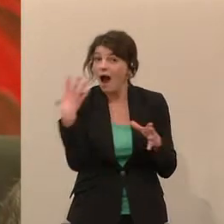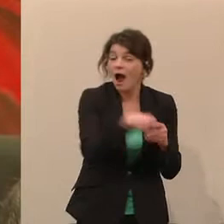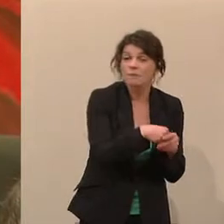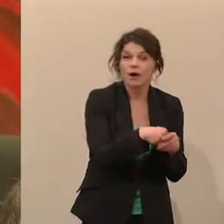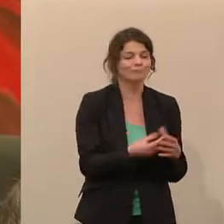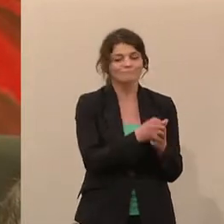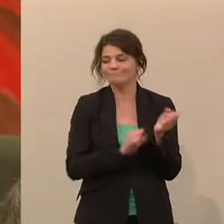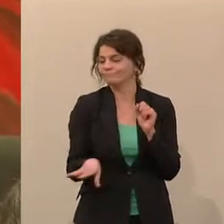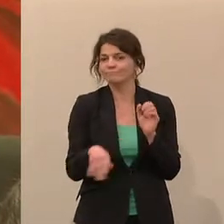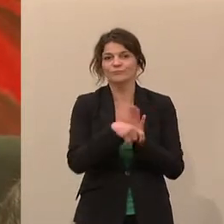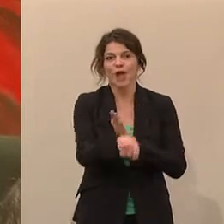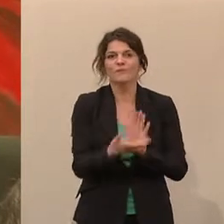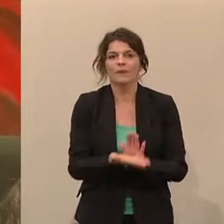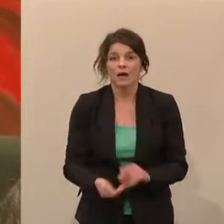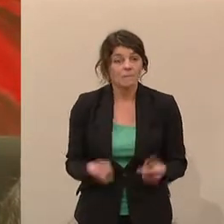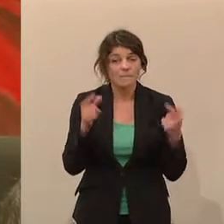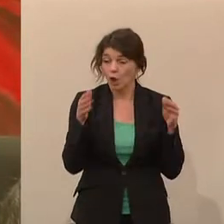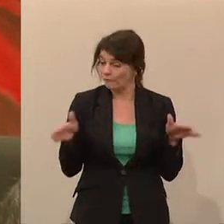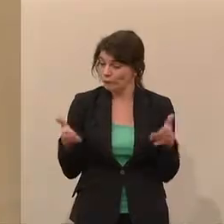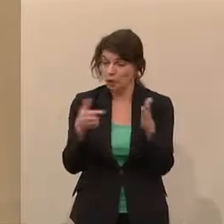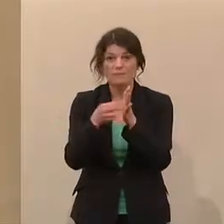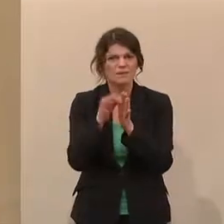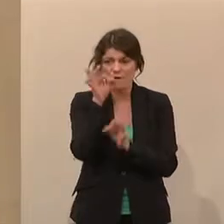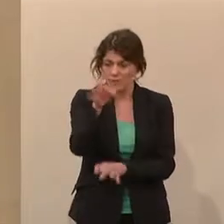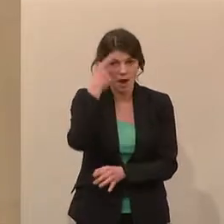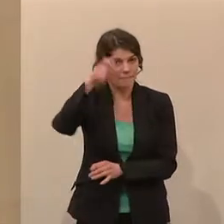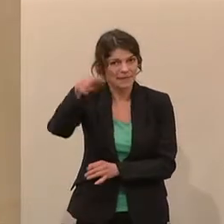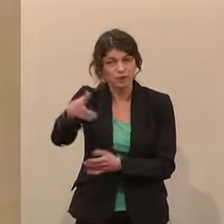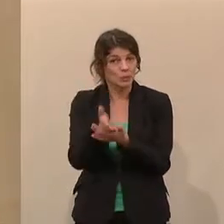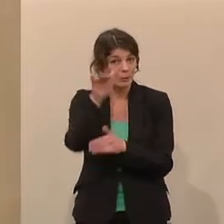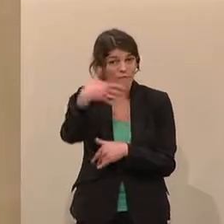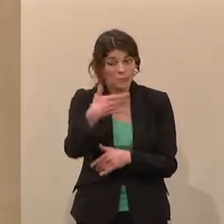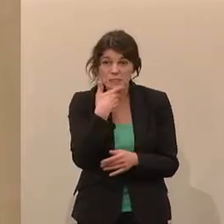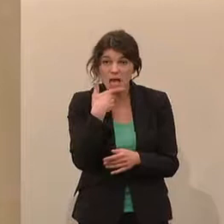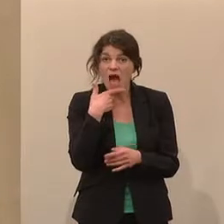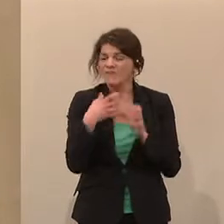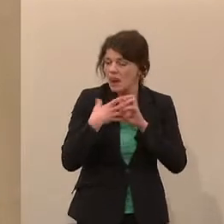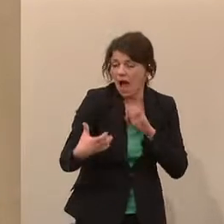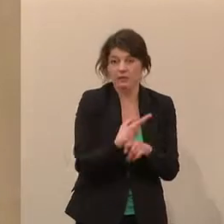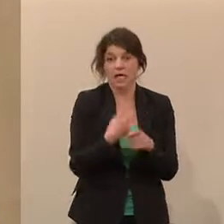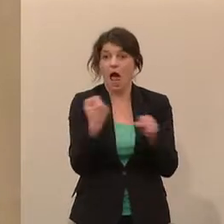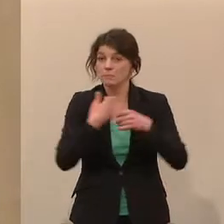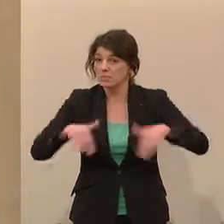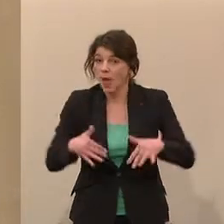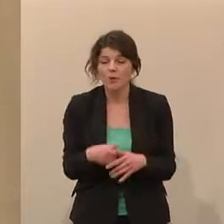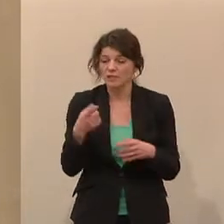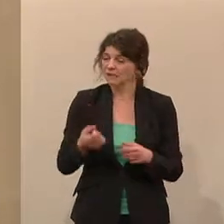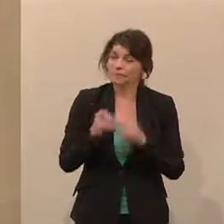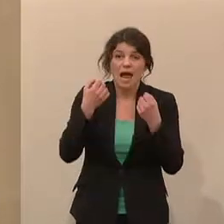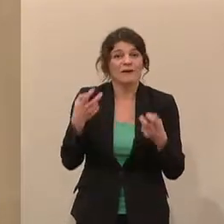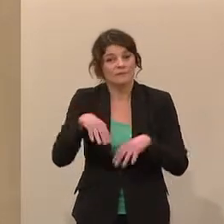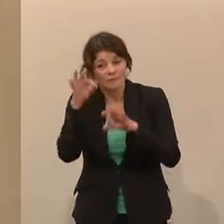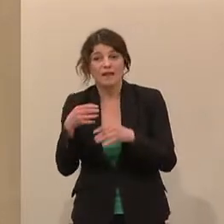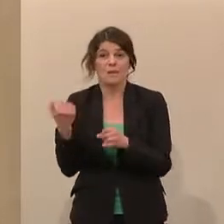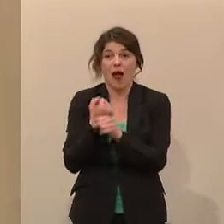und wird nun einfach gestrichen das als förderungsmaßnahmen für personen die über 50 sind langzeitarbeitslosen sind weil sie schwer wieder in den